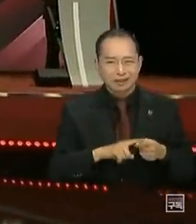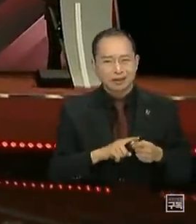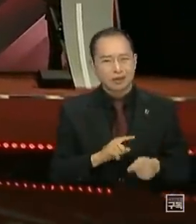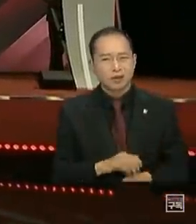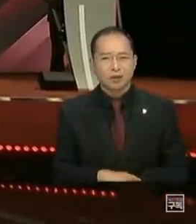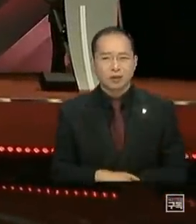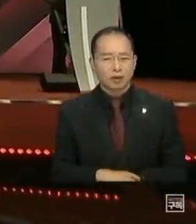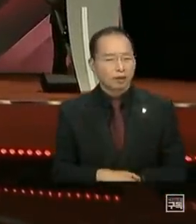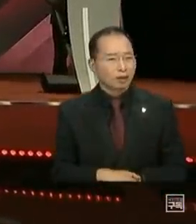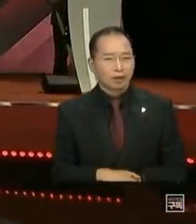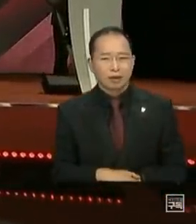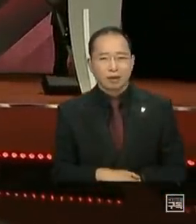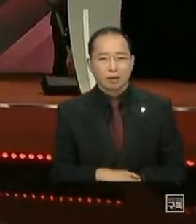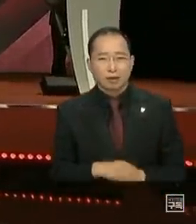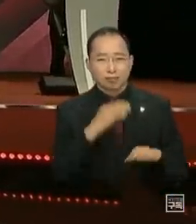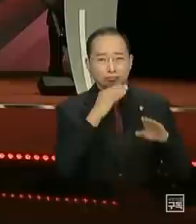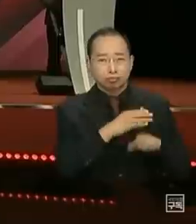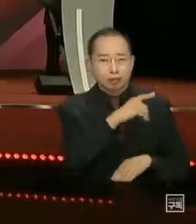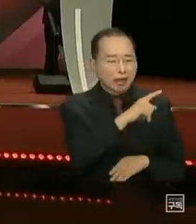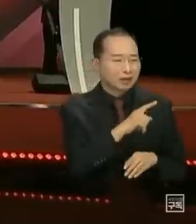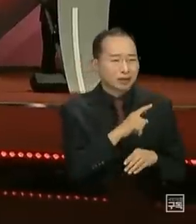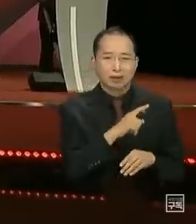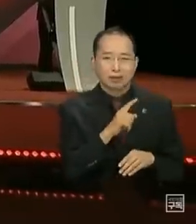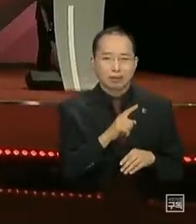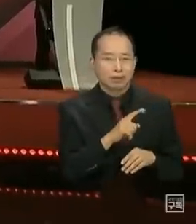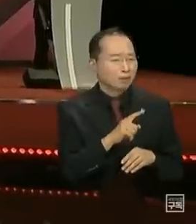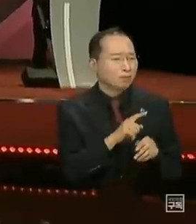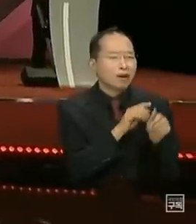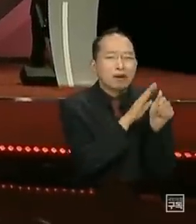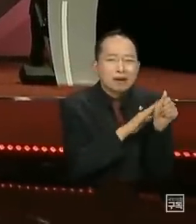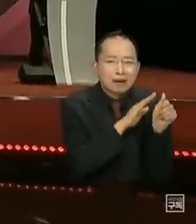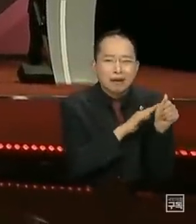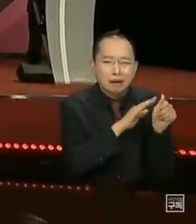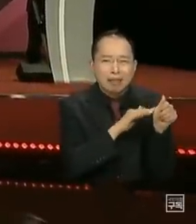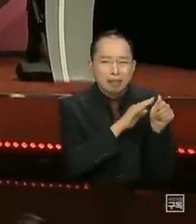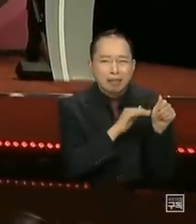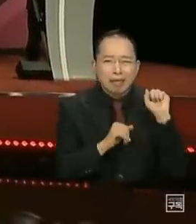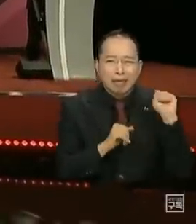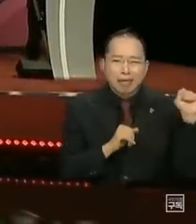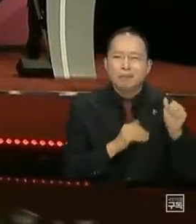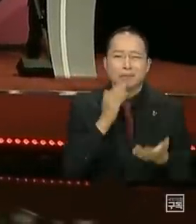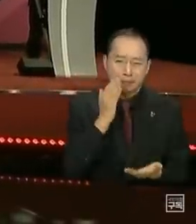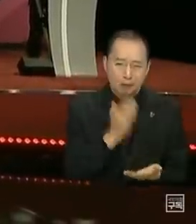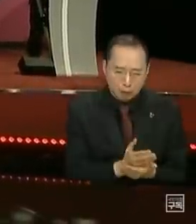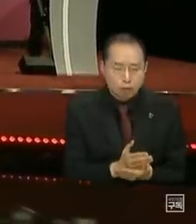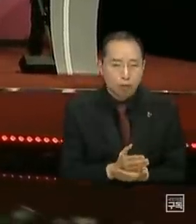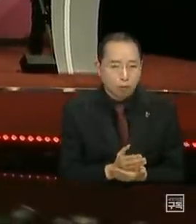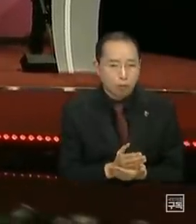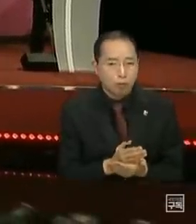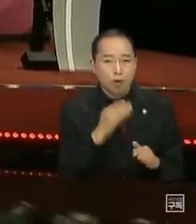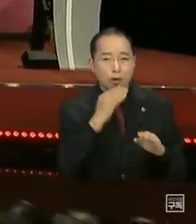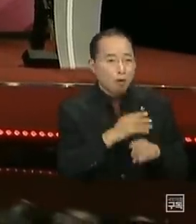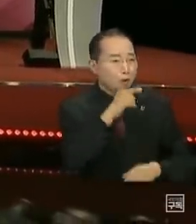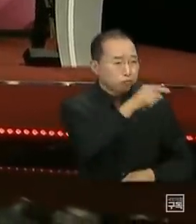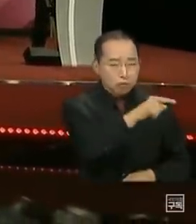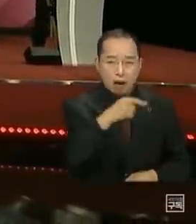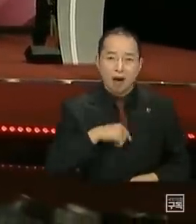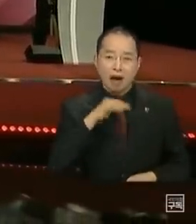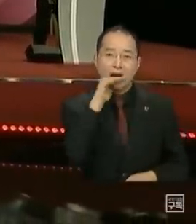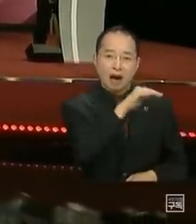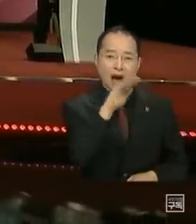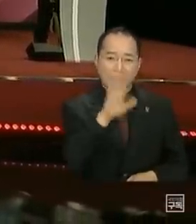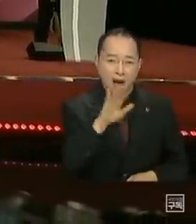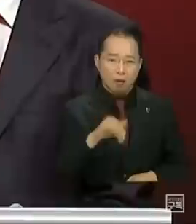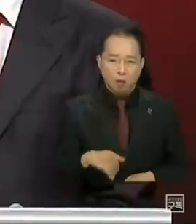예그라는 북에 그냥 목매다는 정책이 아니고 남북 불간섭주의로 하고 체제경쟁주의로